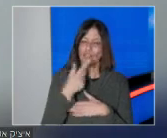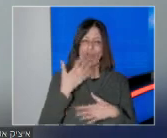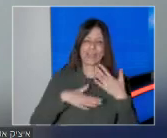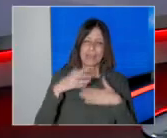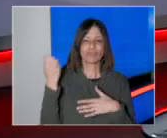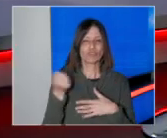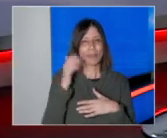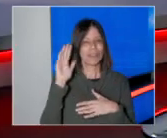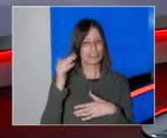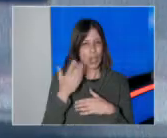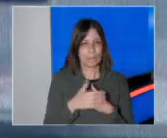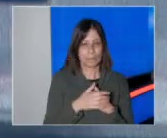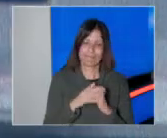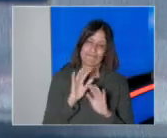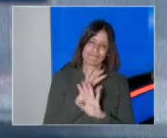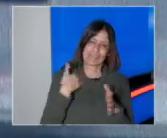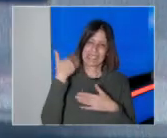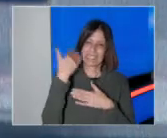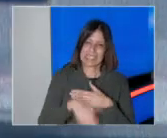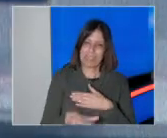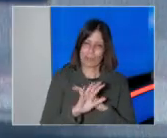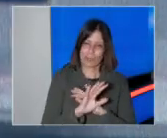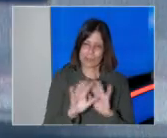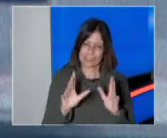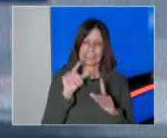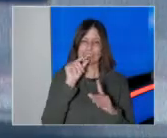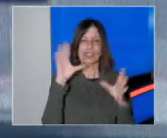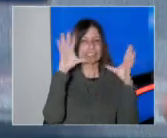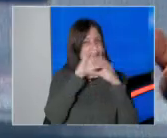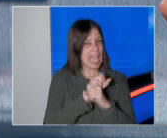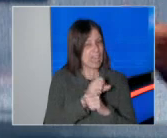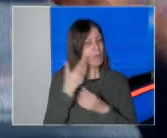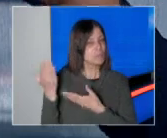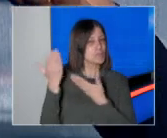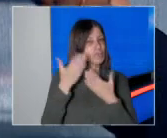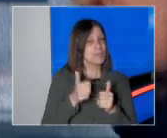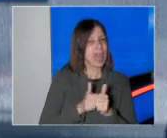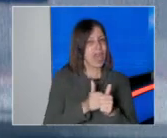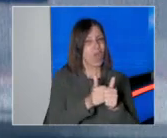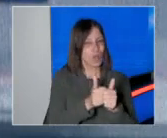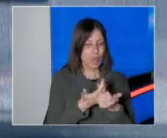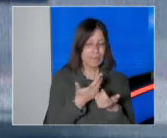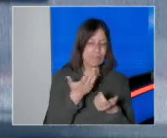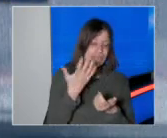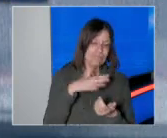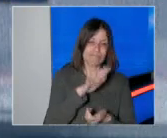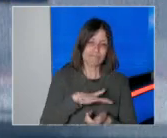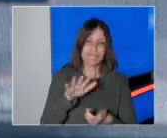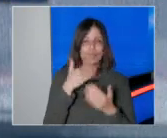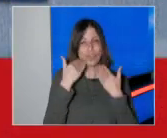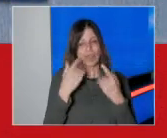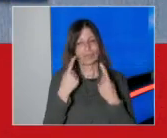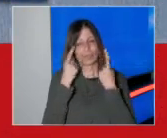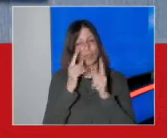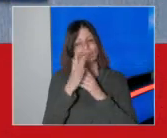שלום, תודה לך. טוב שבוע נעים. זהו, ואנחנו סיימנו כאן את ציוצי ערב, אתם מוזמנים לעקוב אחרינו בכל הפלטפורמות הרלוונטיות. תודה ליוסף